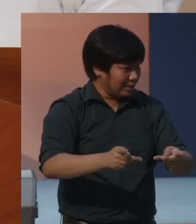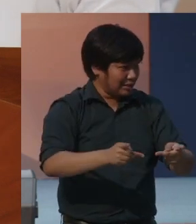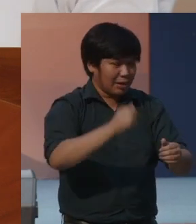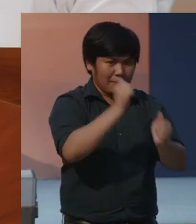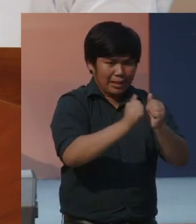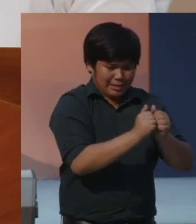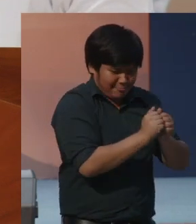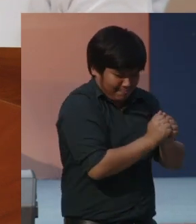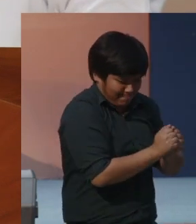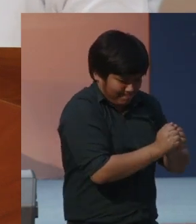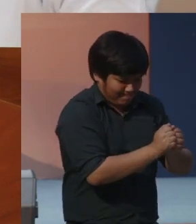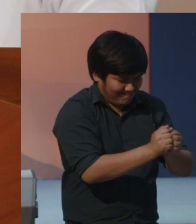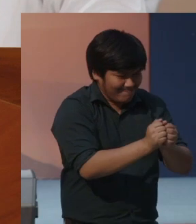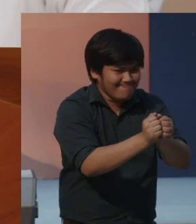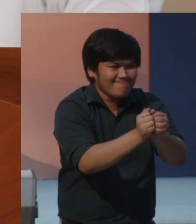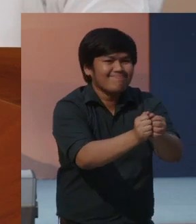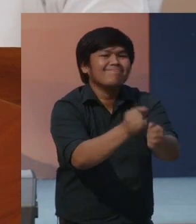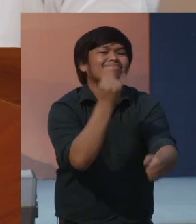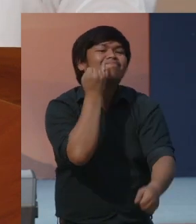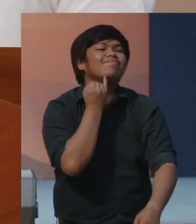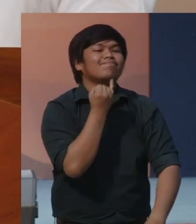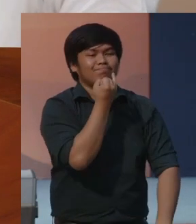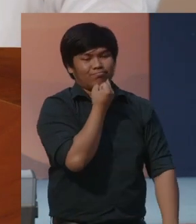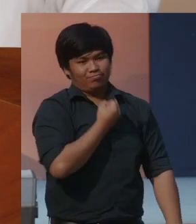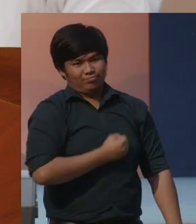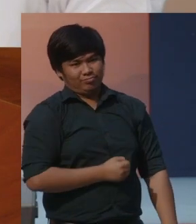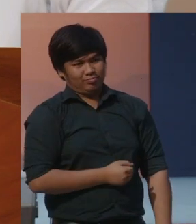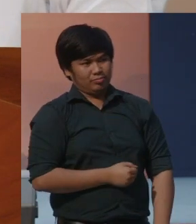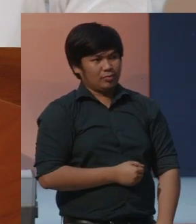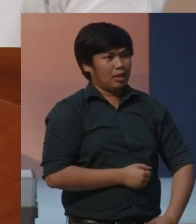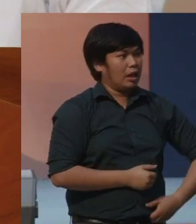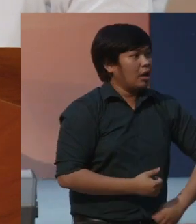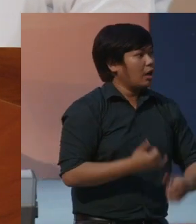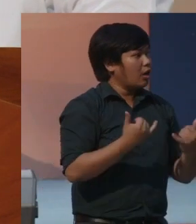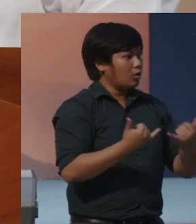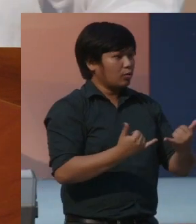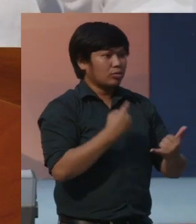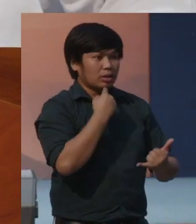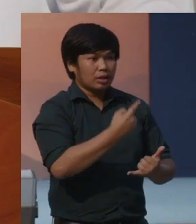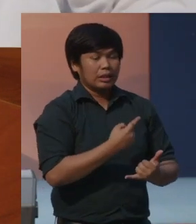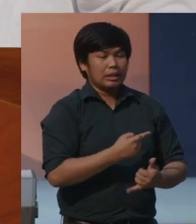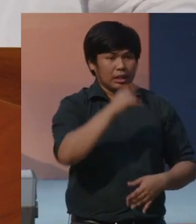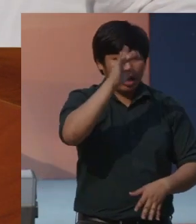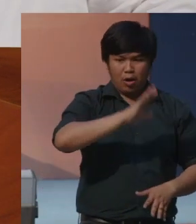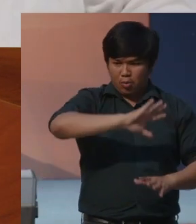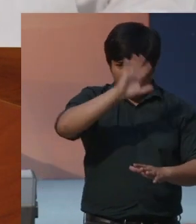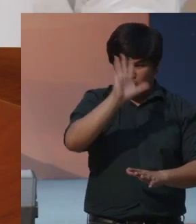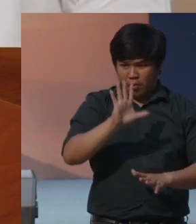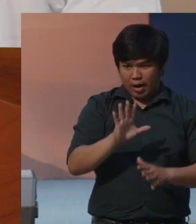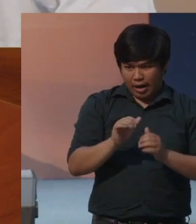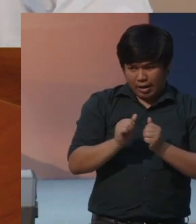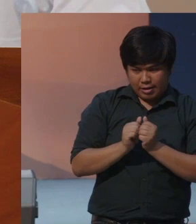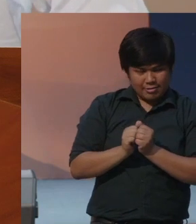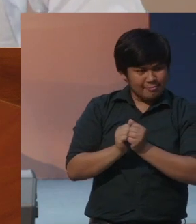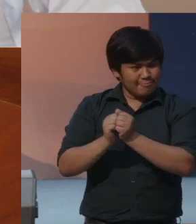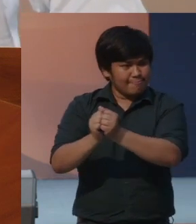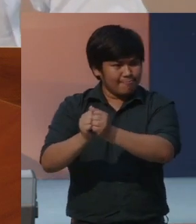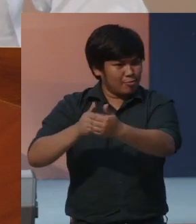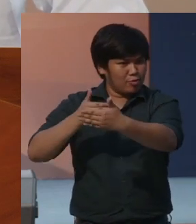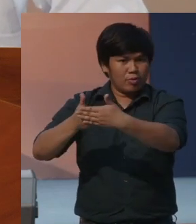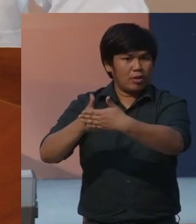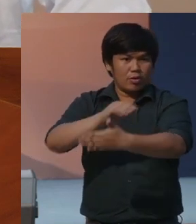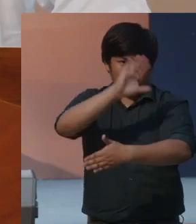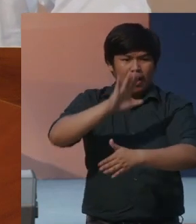2,000 cubits daw ang kanilang pagsunod. Hindi sila dapat masyadong malapit. 1,000 yards po yun sa atin pong present